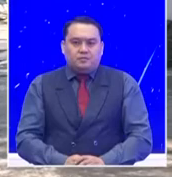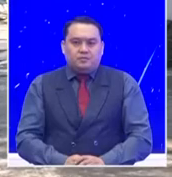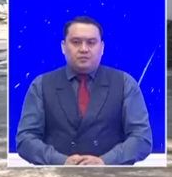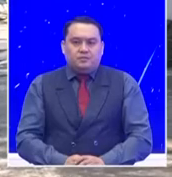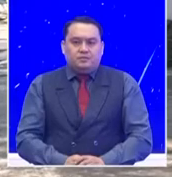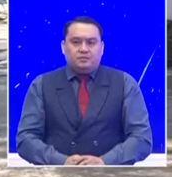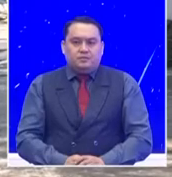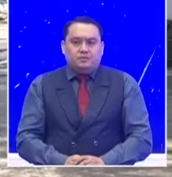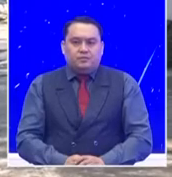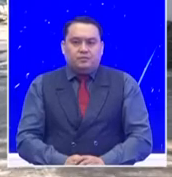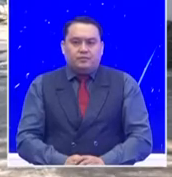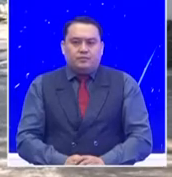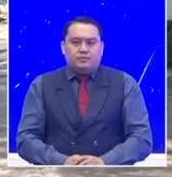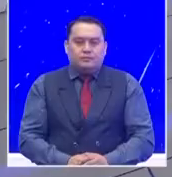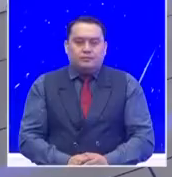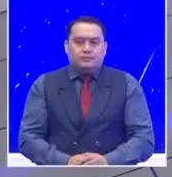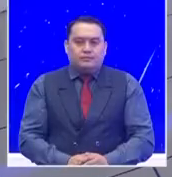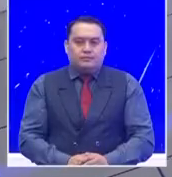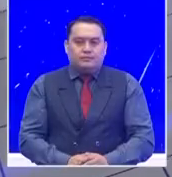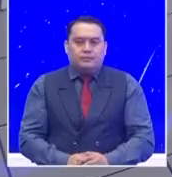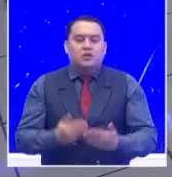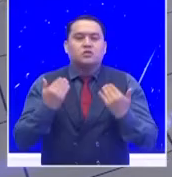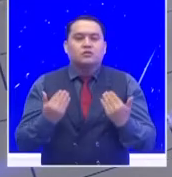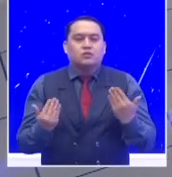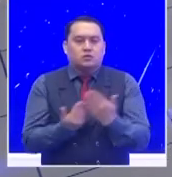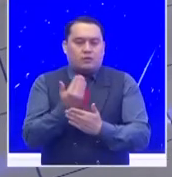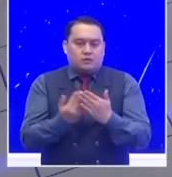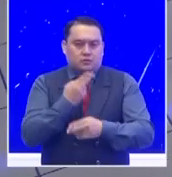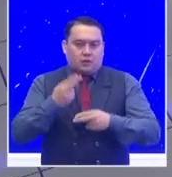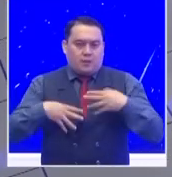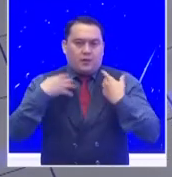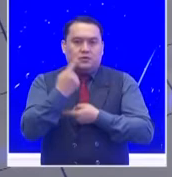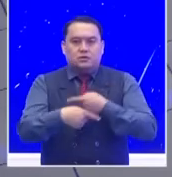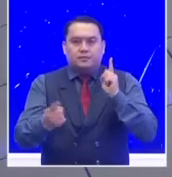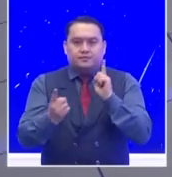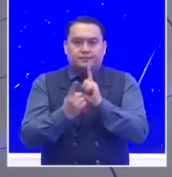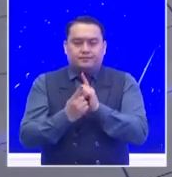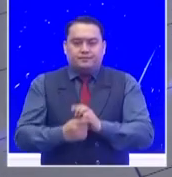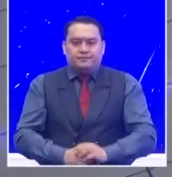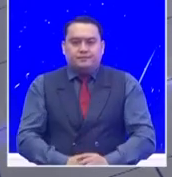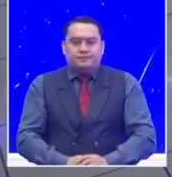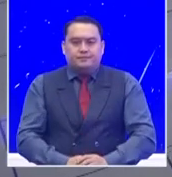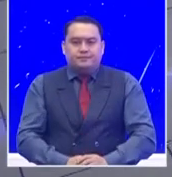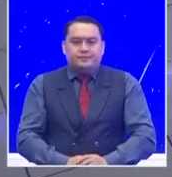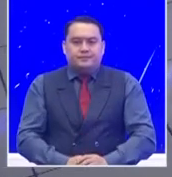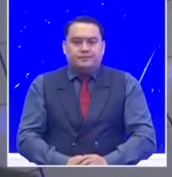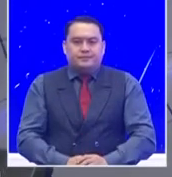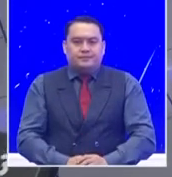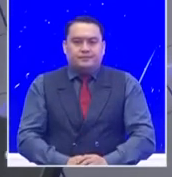Курманбаев, телеканал ЖТСУ, Талдыкурган. Такими событиями был насыщен уходящий день. Спасибо за внимание. До свидания.